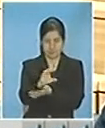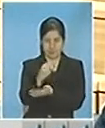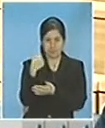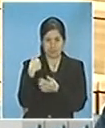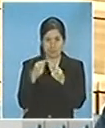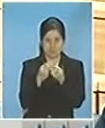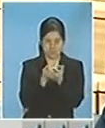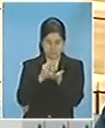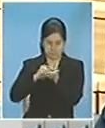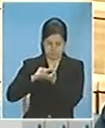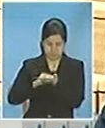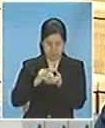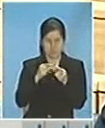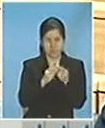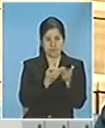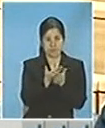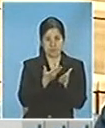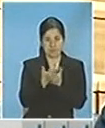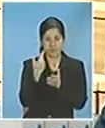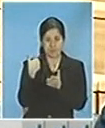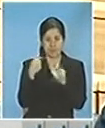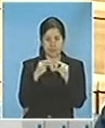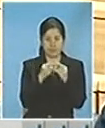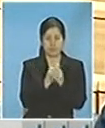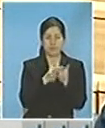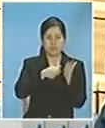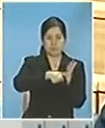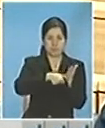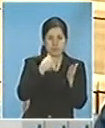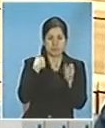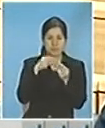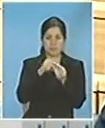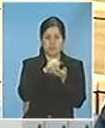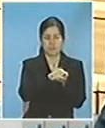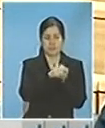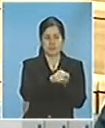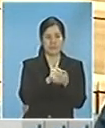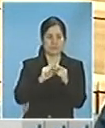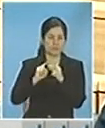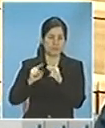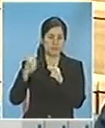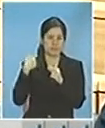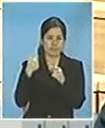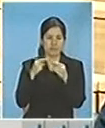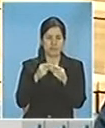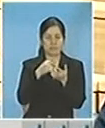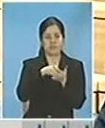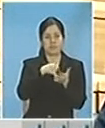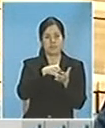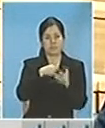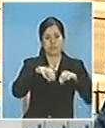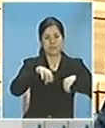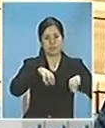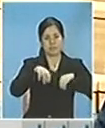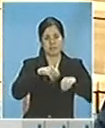เก็บค่าใช้จ่ายค่าธรรมเนียมค่าบริการซึ่งจะทำให้เกิดความคล่องตัวในการบริ